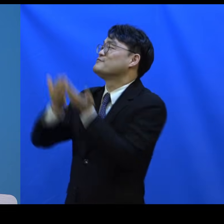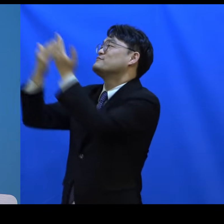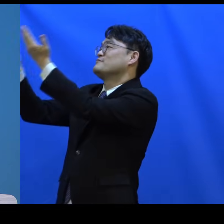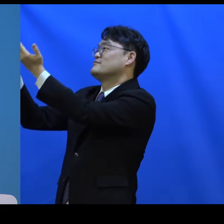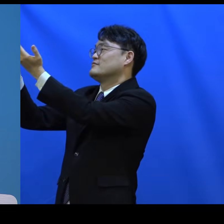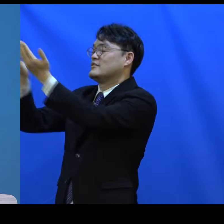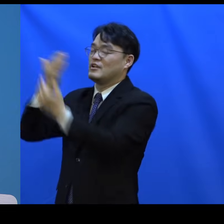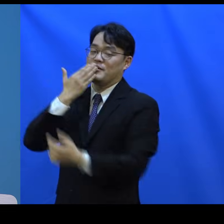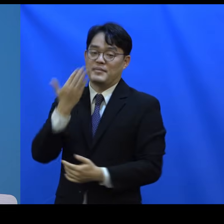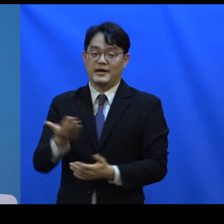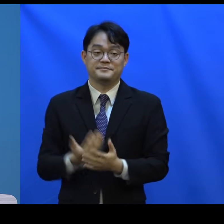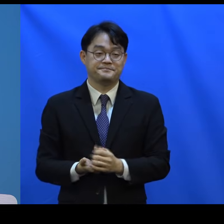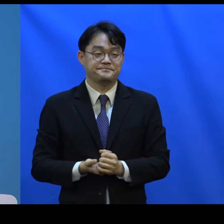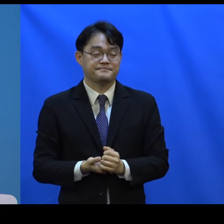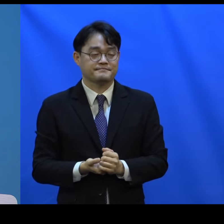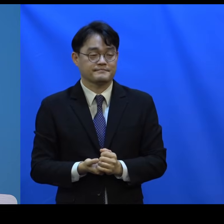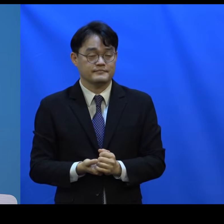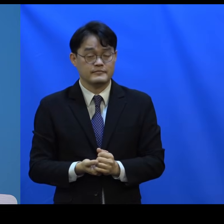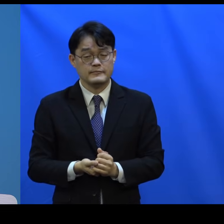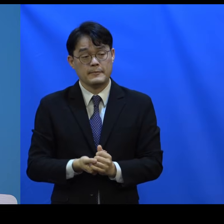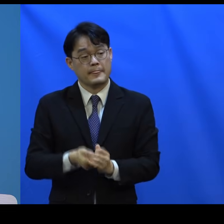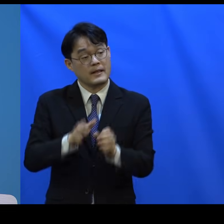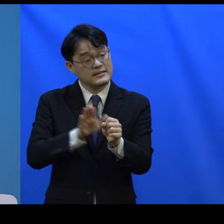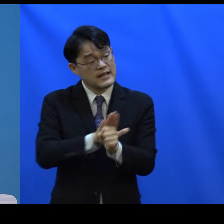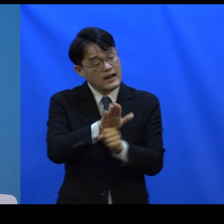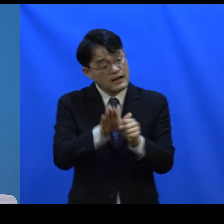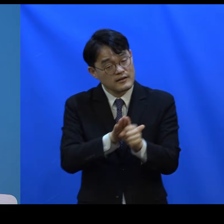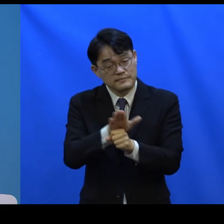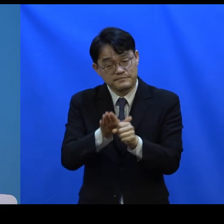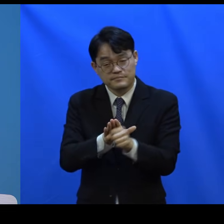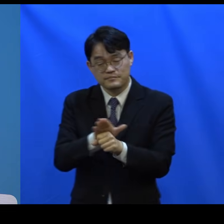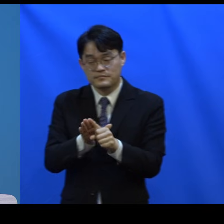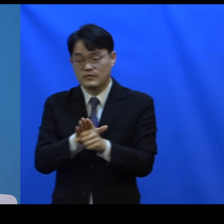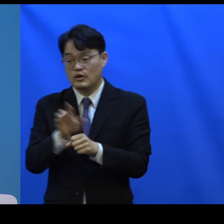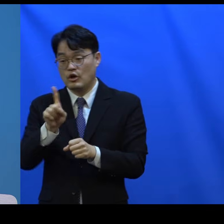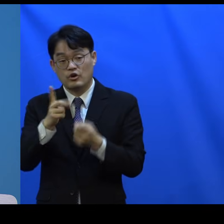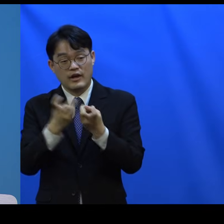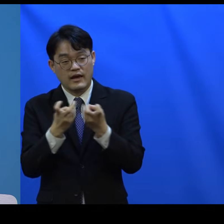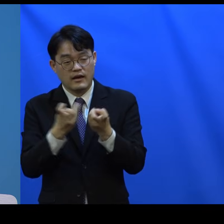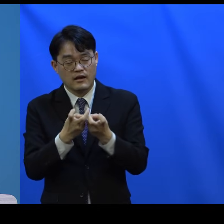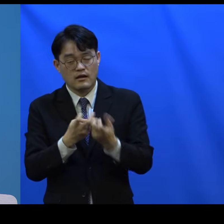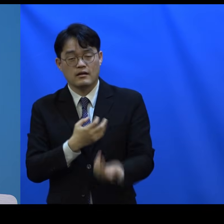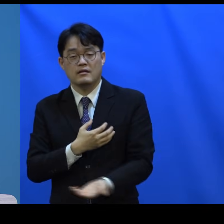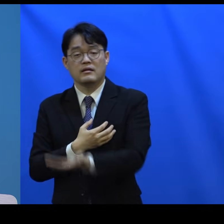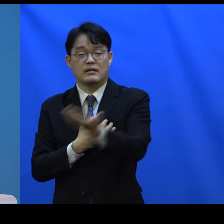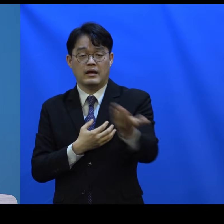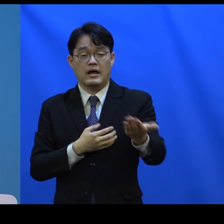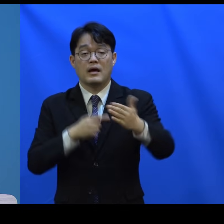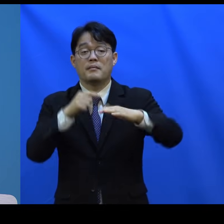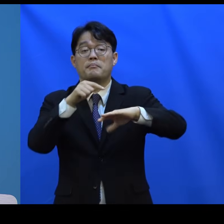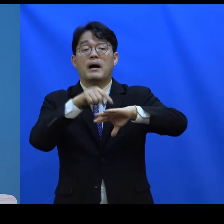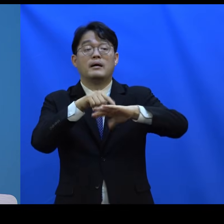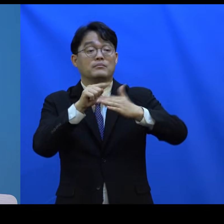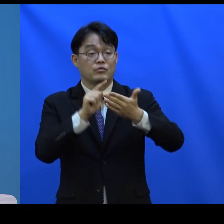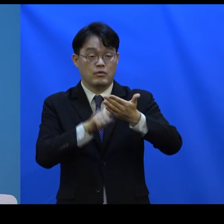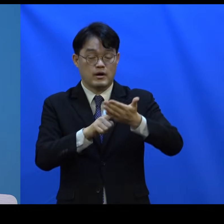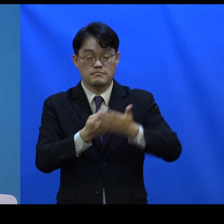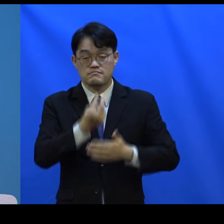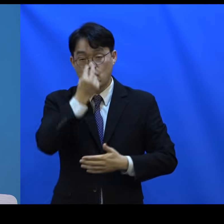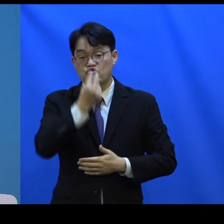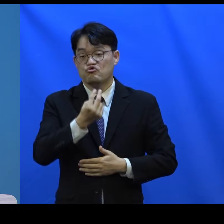사랑하라고 말씀합니까? 오늘 보면 내 마음과 목숨과 뜻을 다하여 내 하나님을 사랑하라. 자,